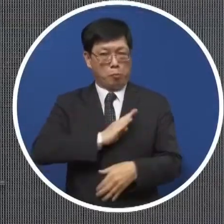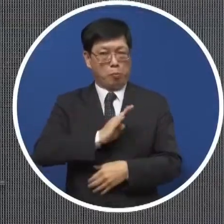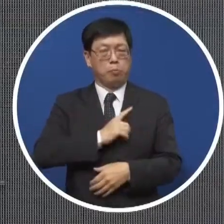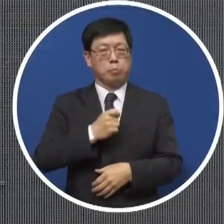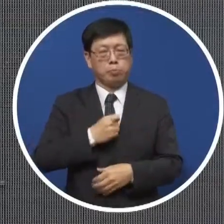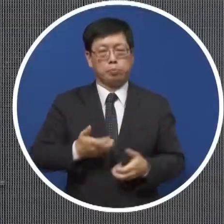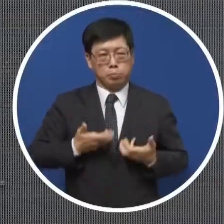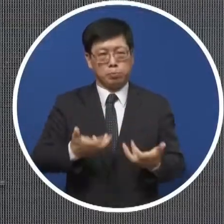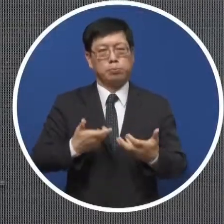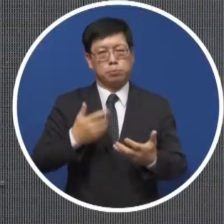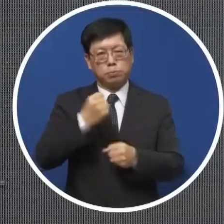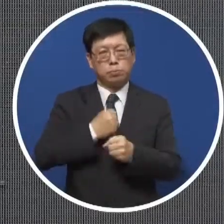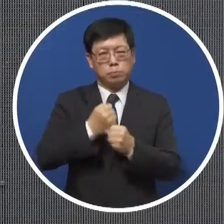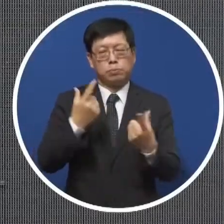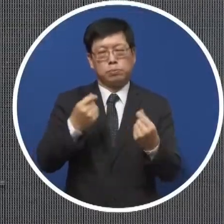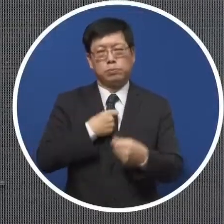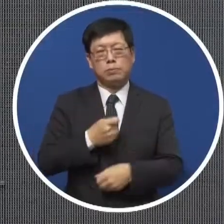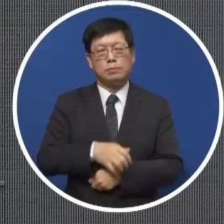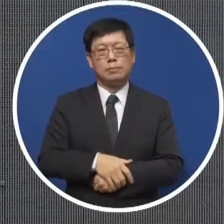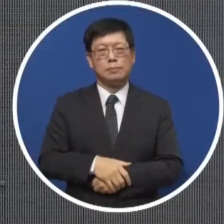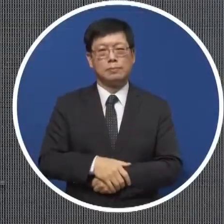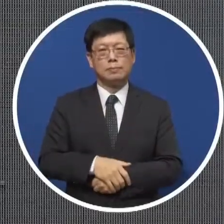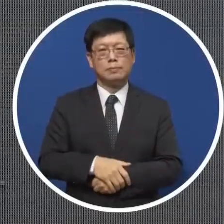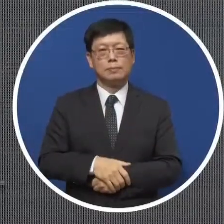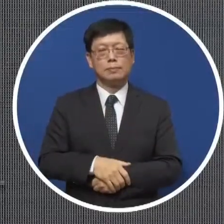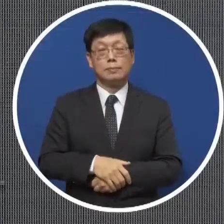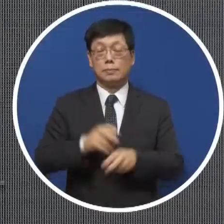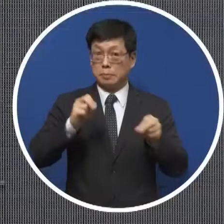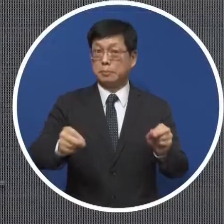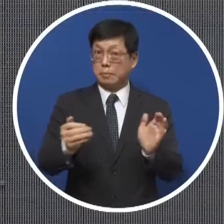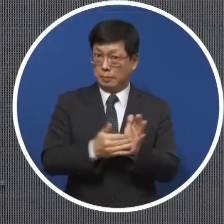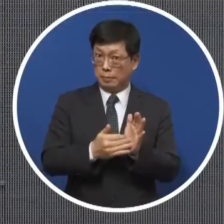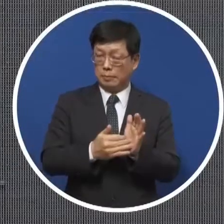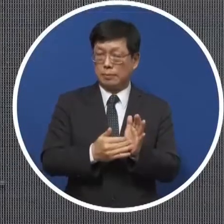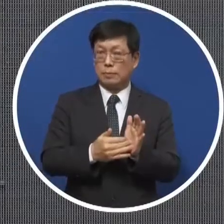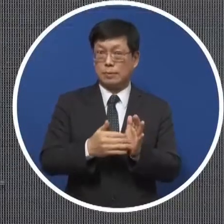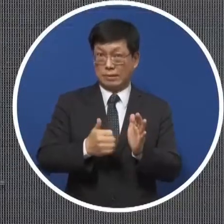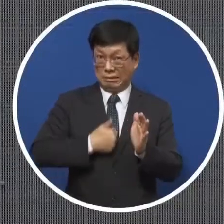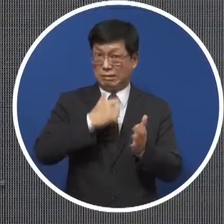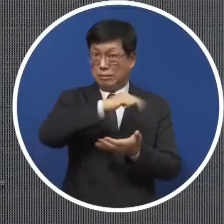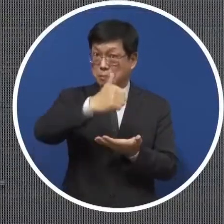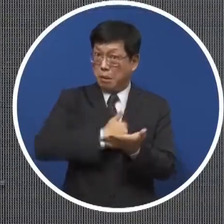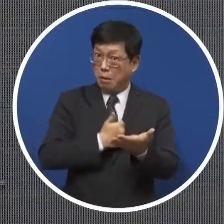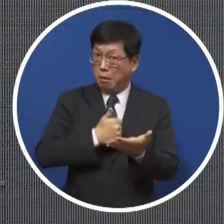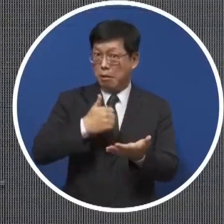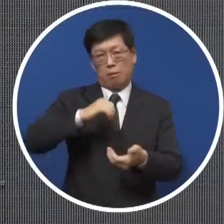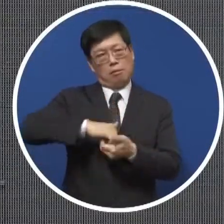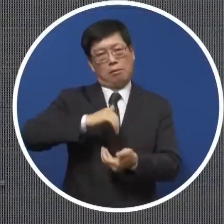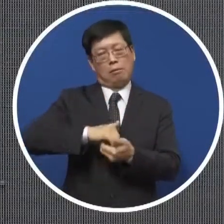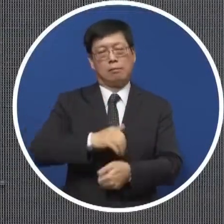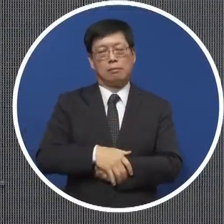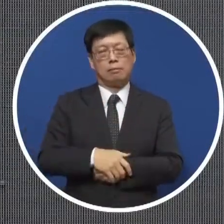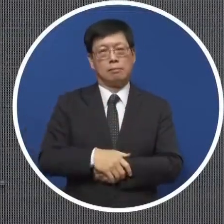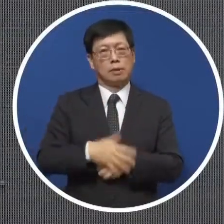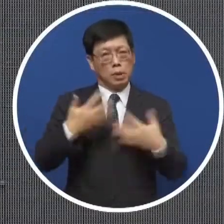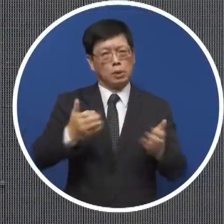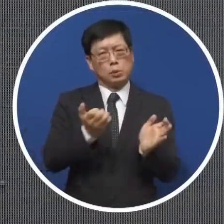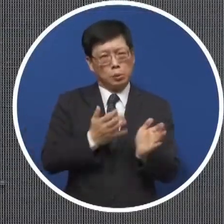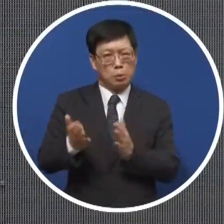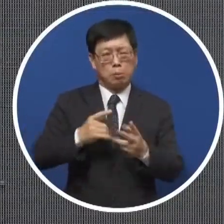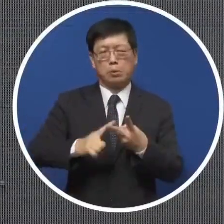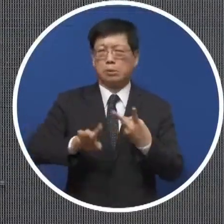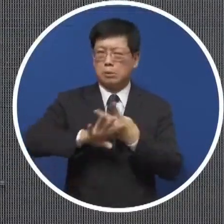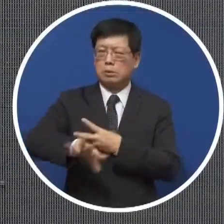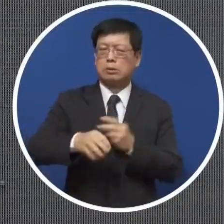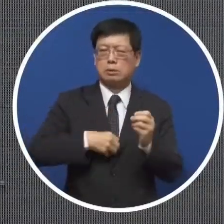很多工作要做，约签了不等于货就到了，也就是说很多的准备跟执行工